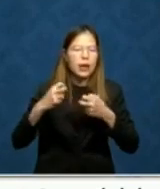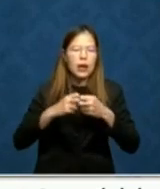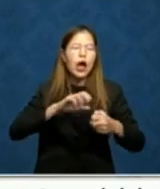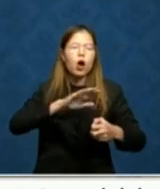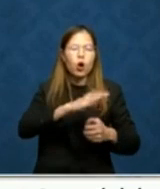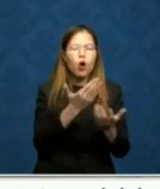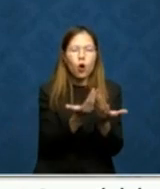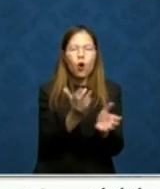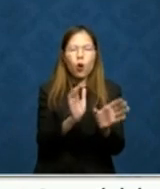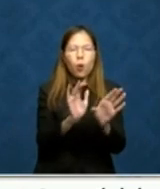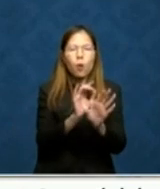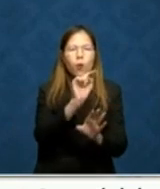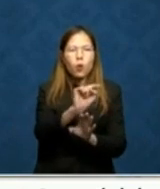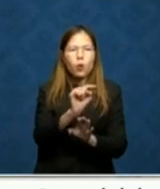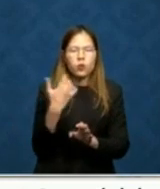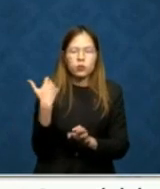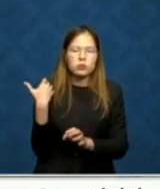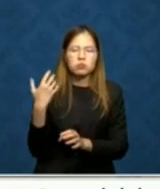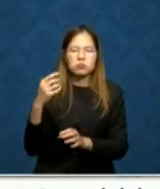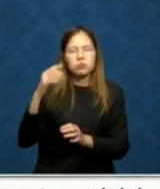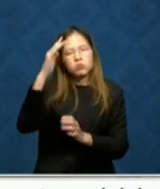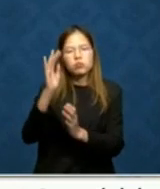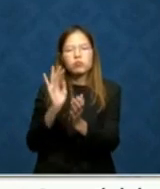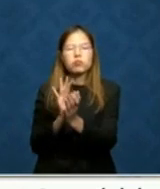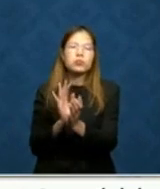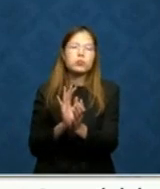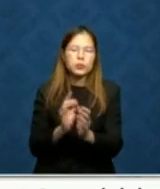ครัวเจ้าหน้าที่มักจะไกล่เกลี่ย